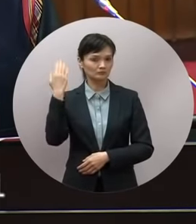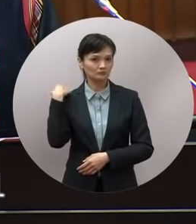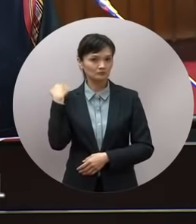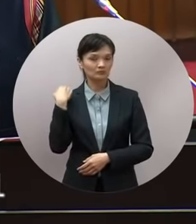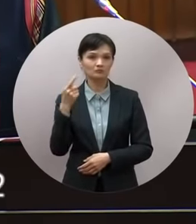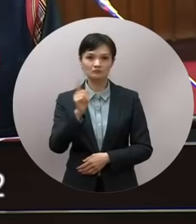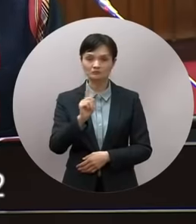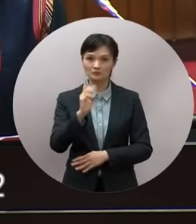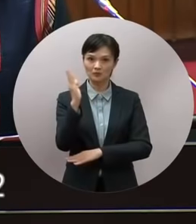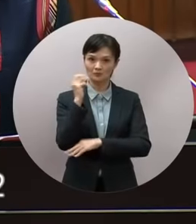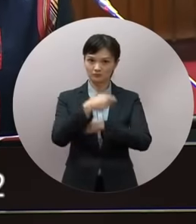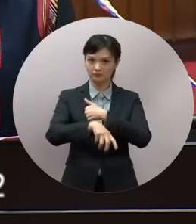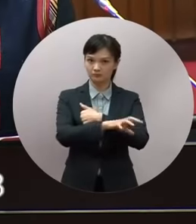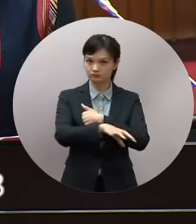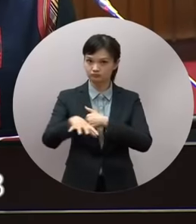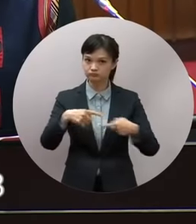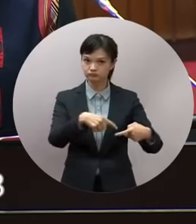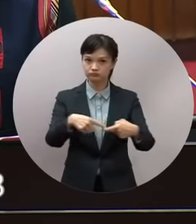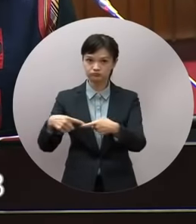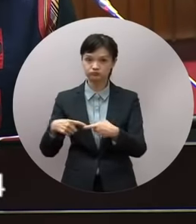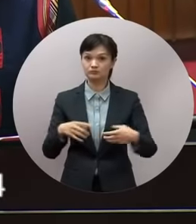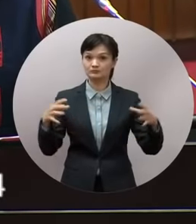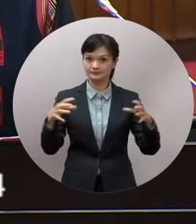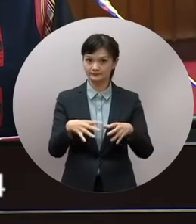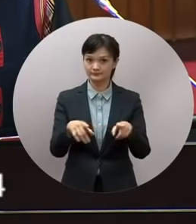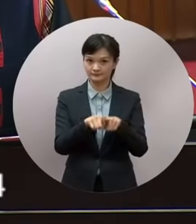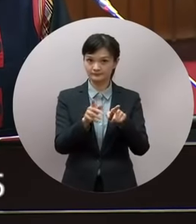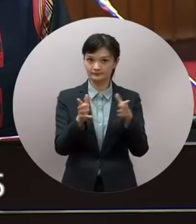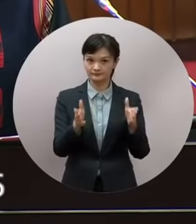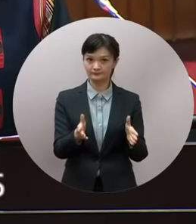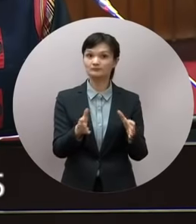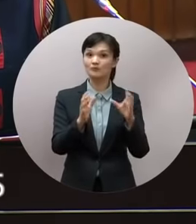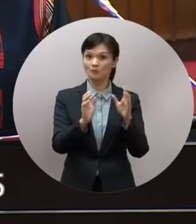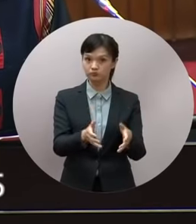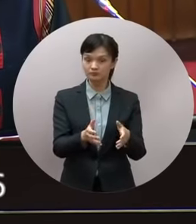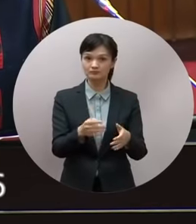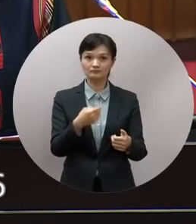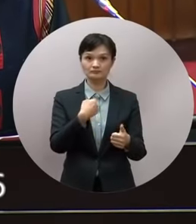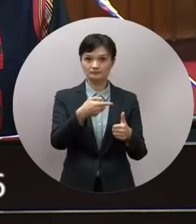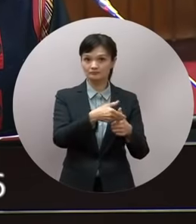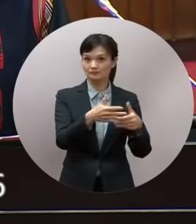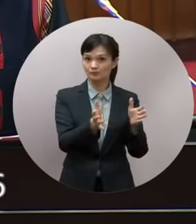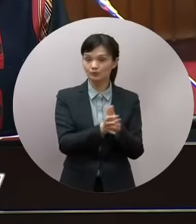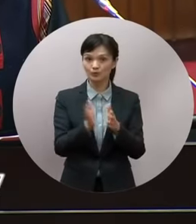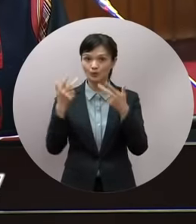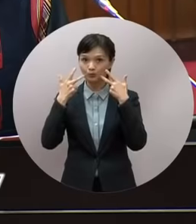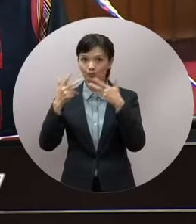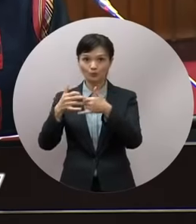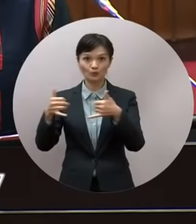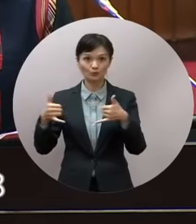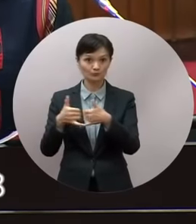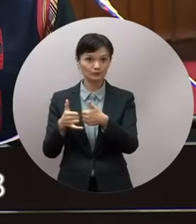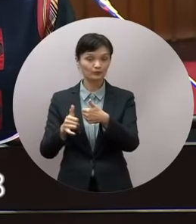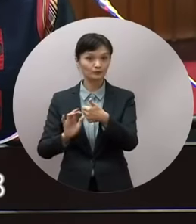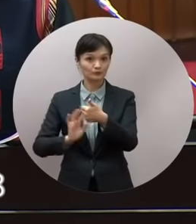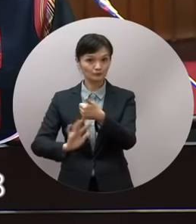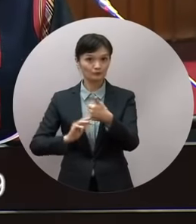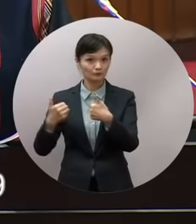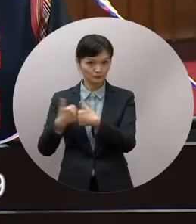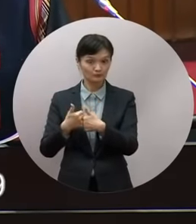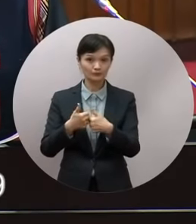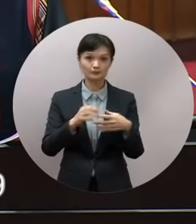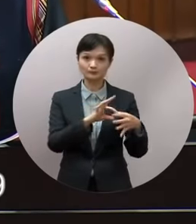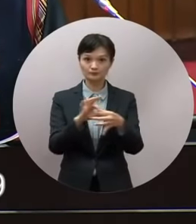跨部会的平台，我们让教育部、原民会可以顺畅协作的经验。所